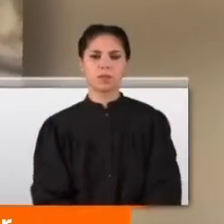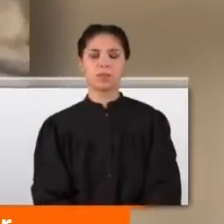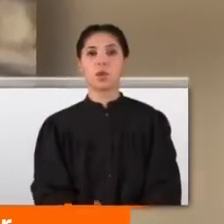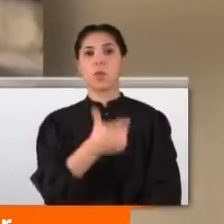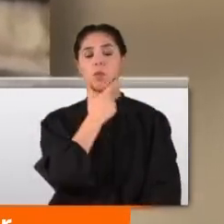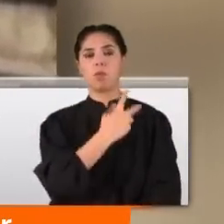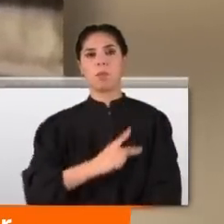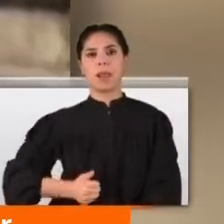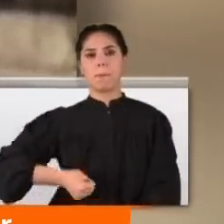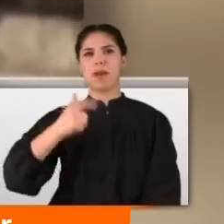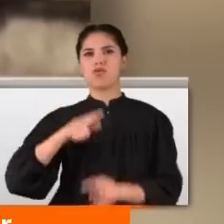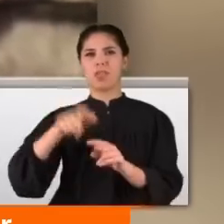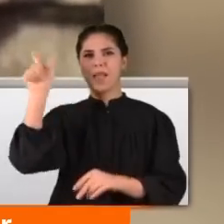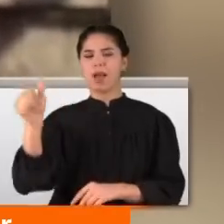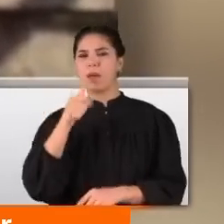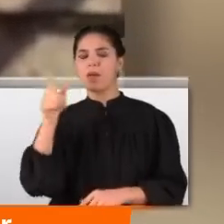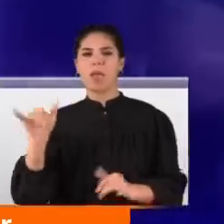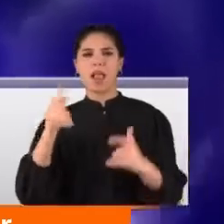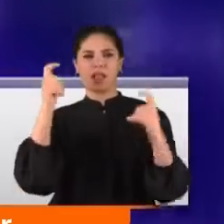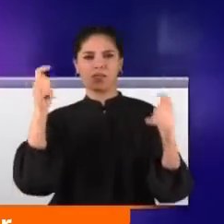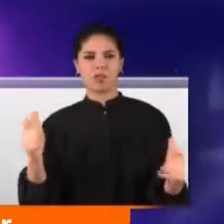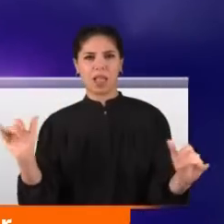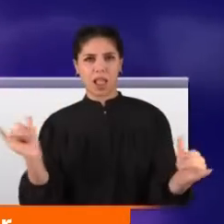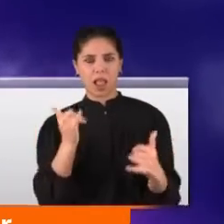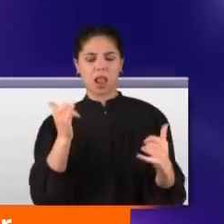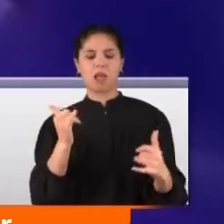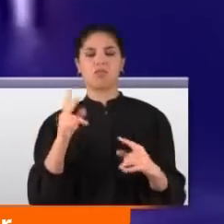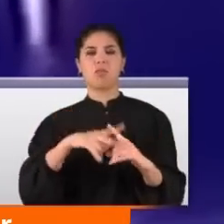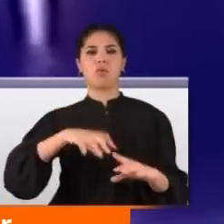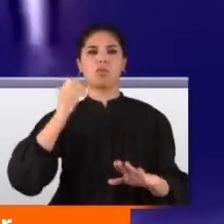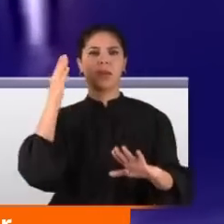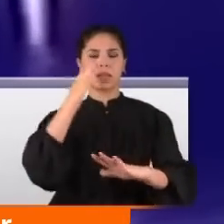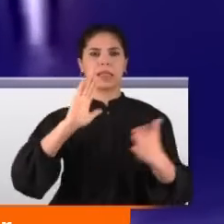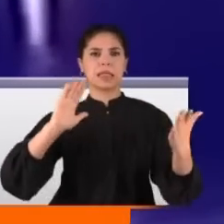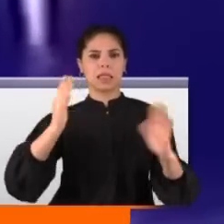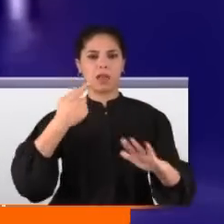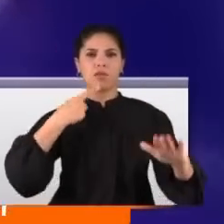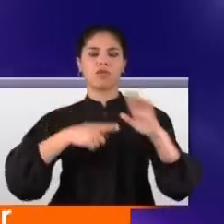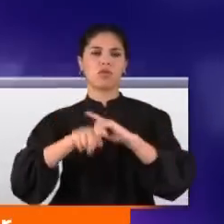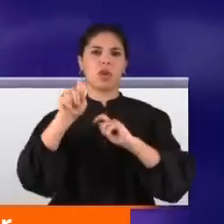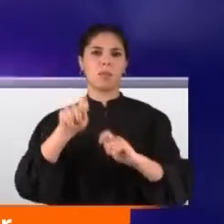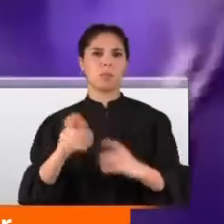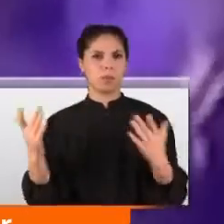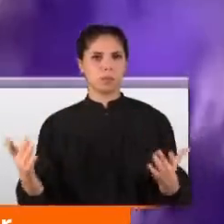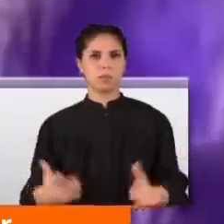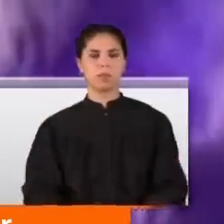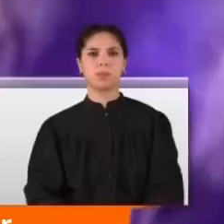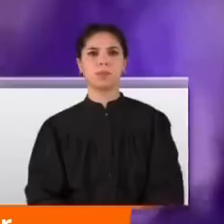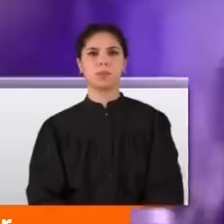Bodrum Belediye Başkanı Aras'ın gece kulübündeki eğlencesi karakolda son buldu. Taraflar karşılıklı şikayetçi oldu.